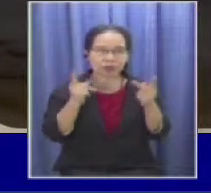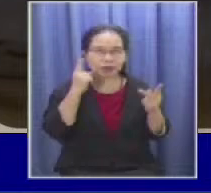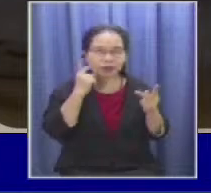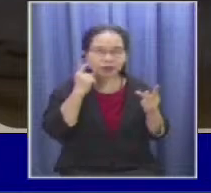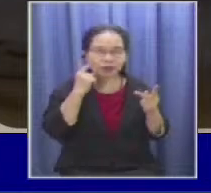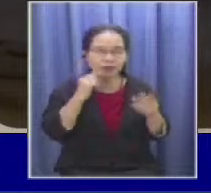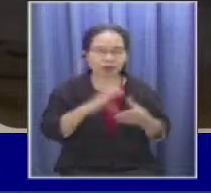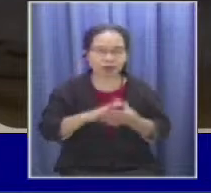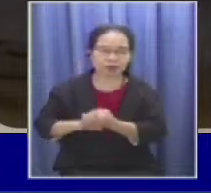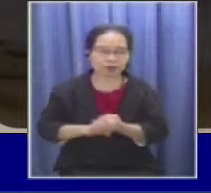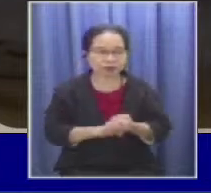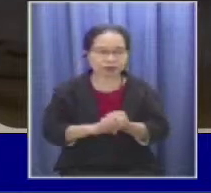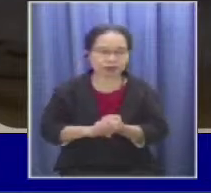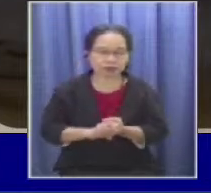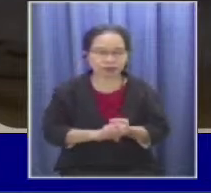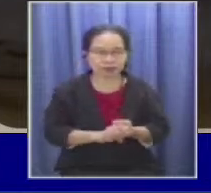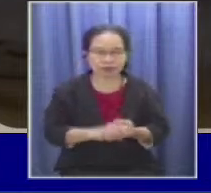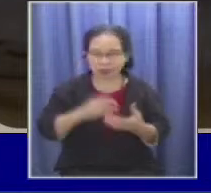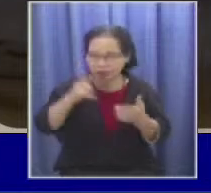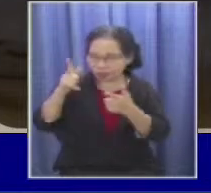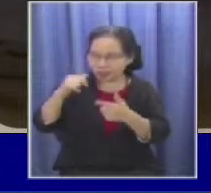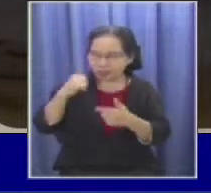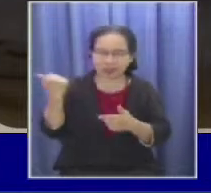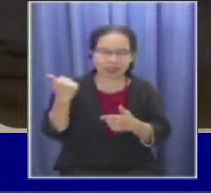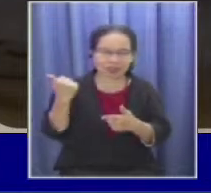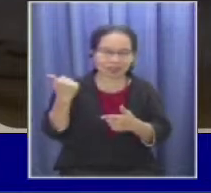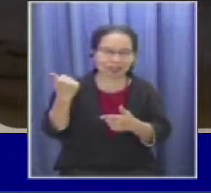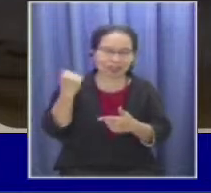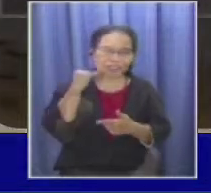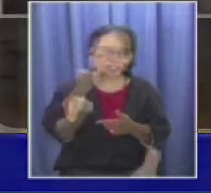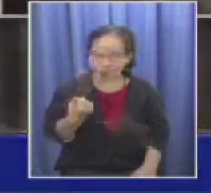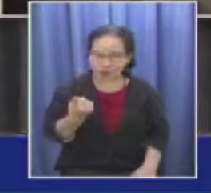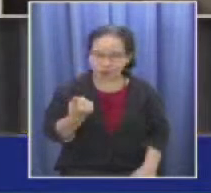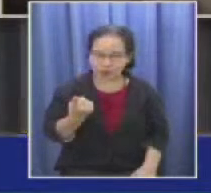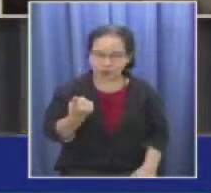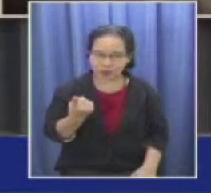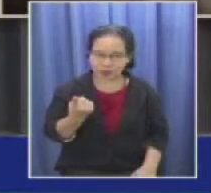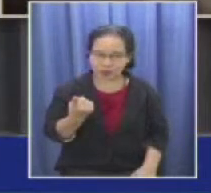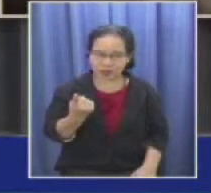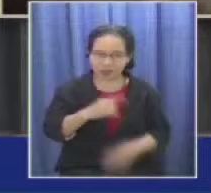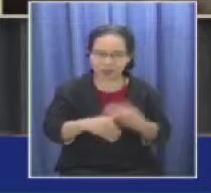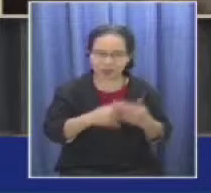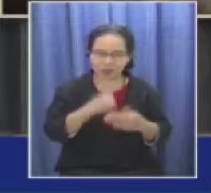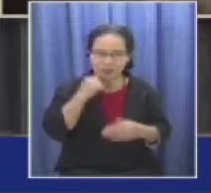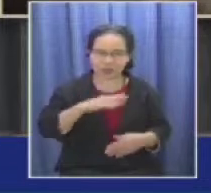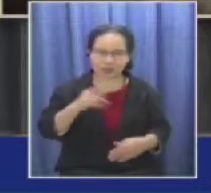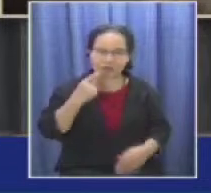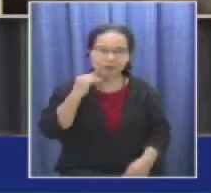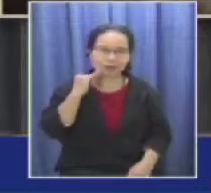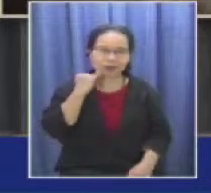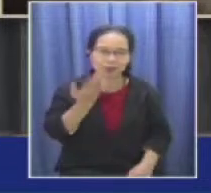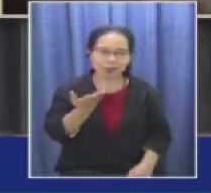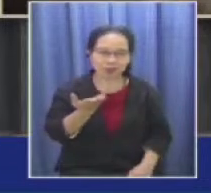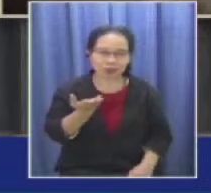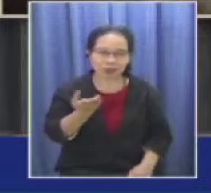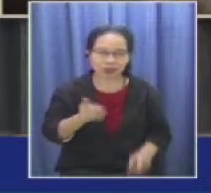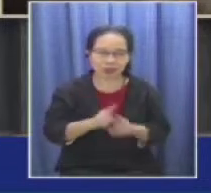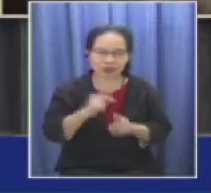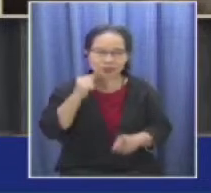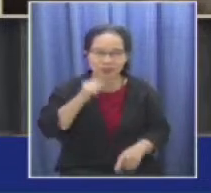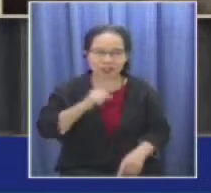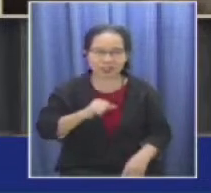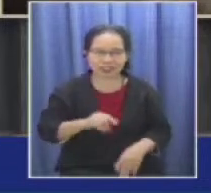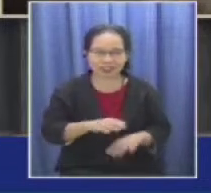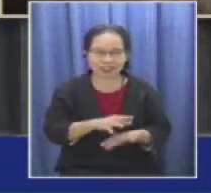oso omompe wonom nyonko manim ahwe bona we titi ne nyonko na we bubu ne nyonko